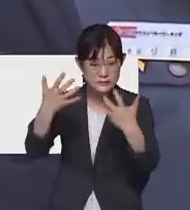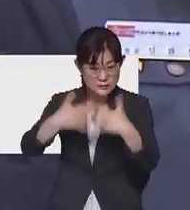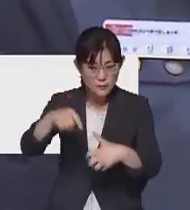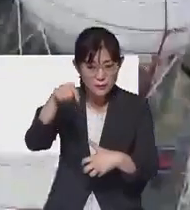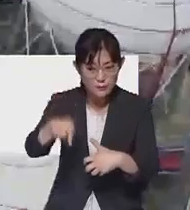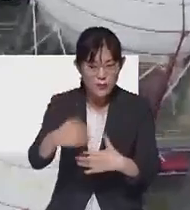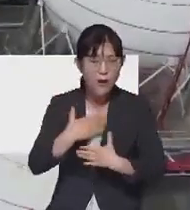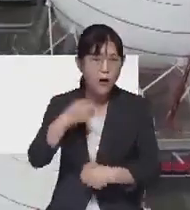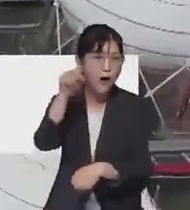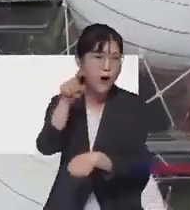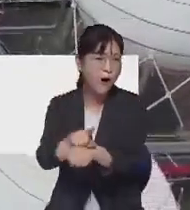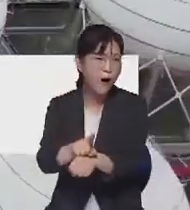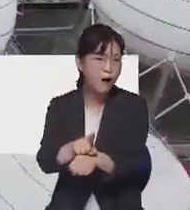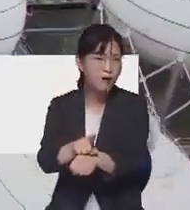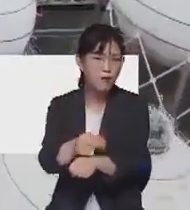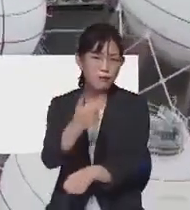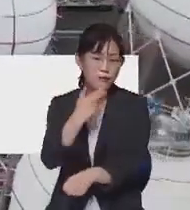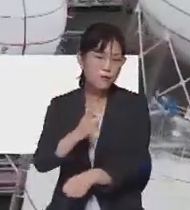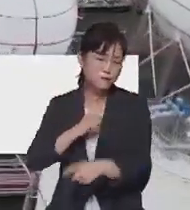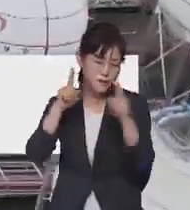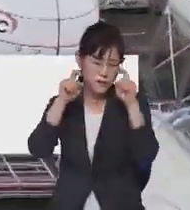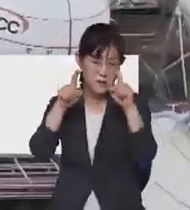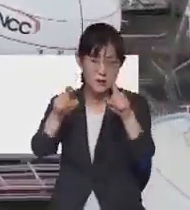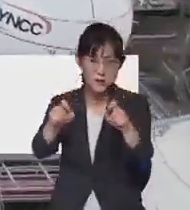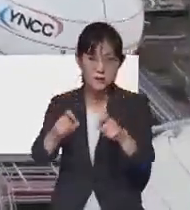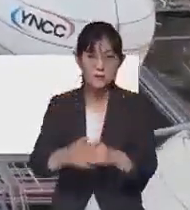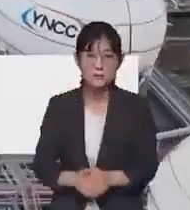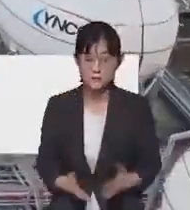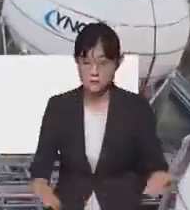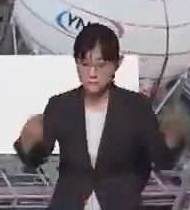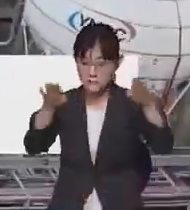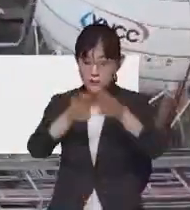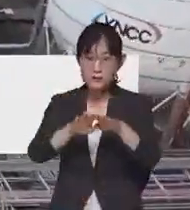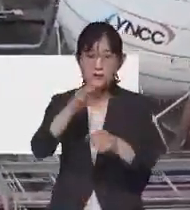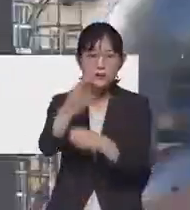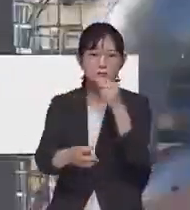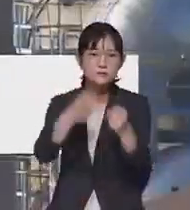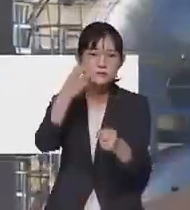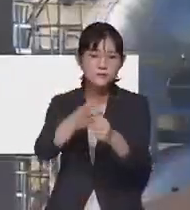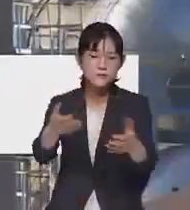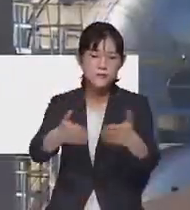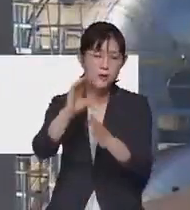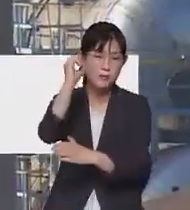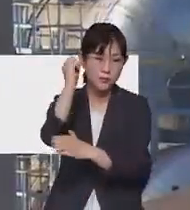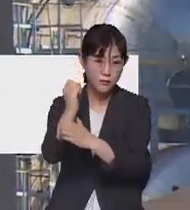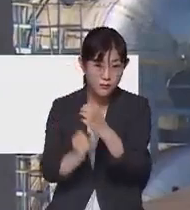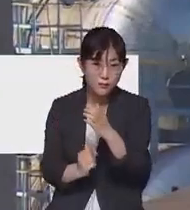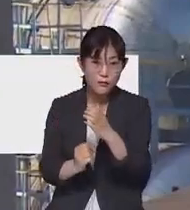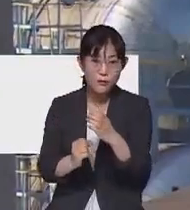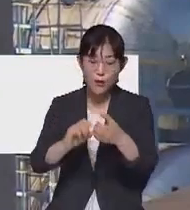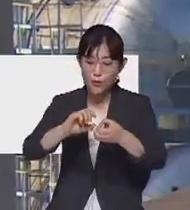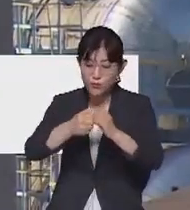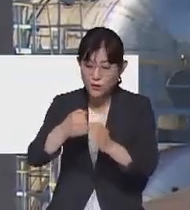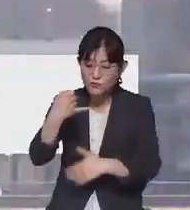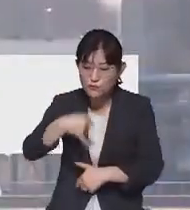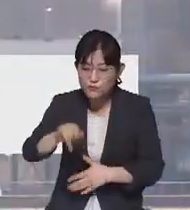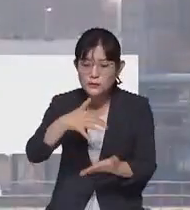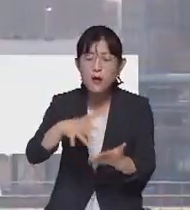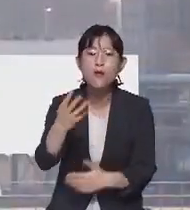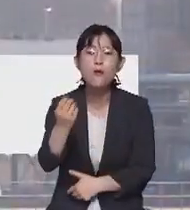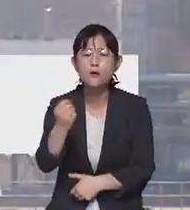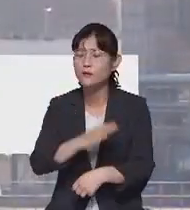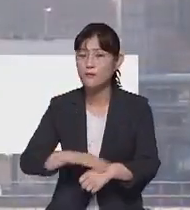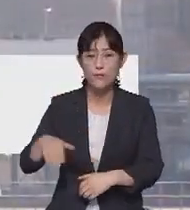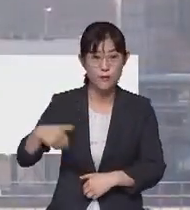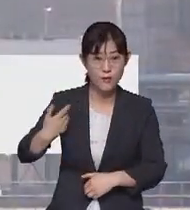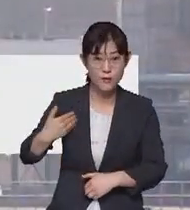안전성에도 의문을 제기하고 있습니다 시설이 30년 이상 노후화돼 불량부품이 얼마나 더 있는지 알 수 없어